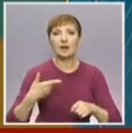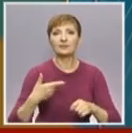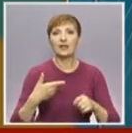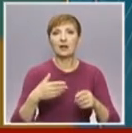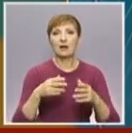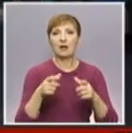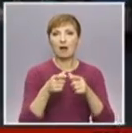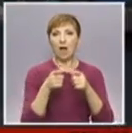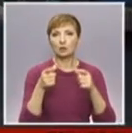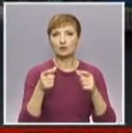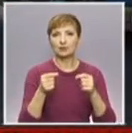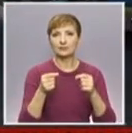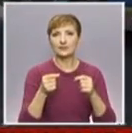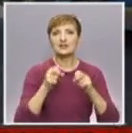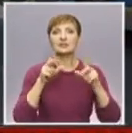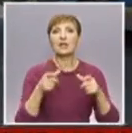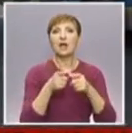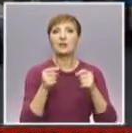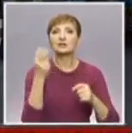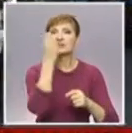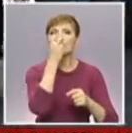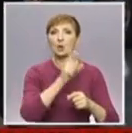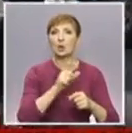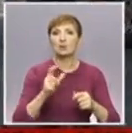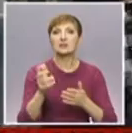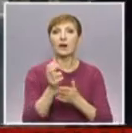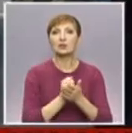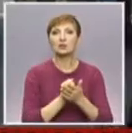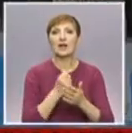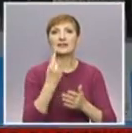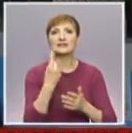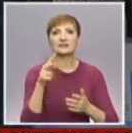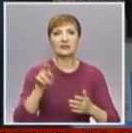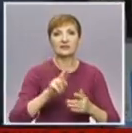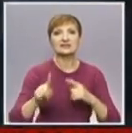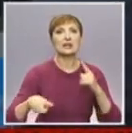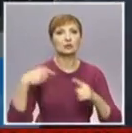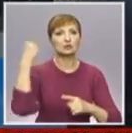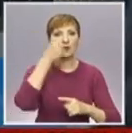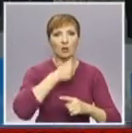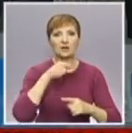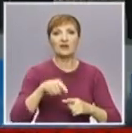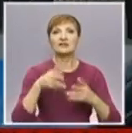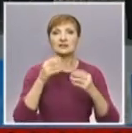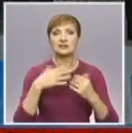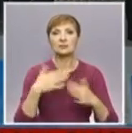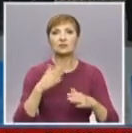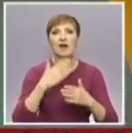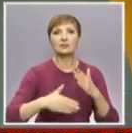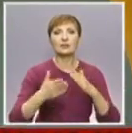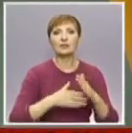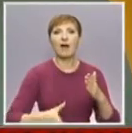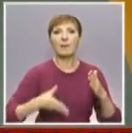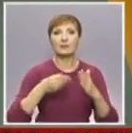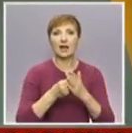электронные карты. Специальные карточки слабовидящие горожане получат 11 января следующего года. В этот же день будет отменена оплата